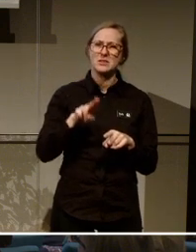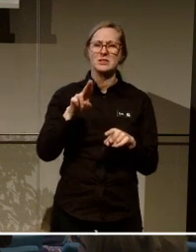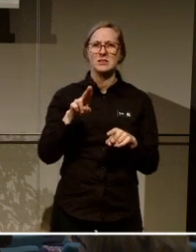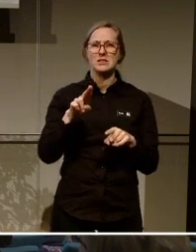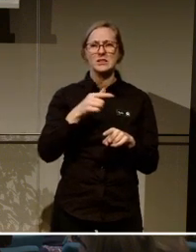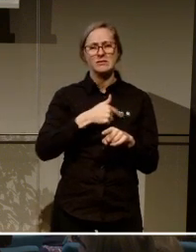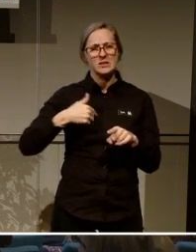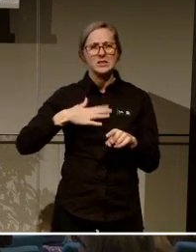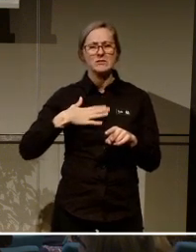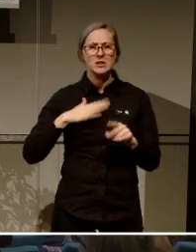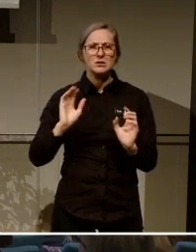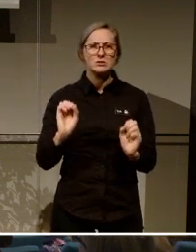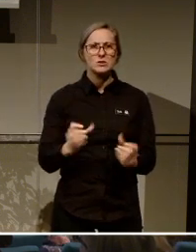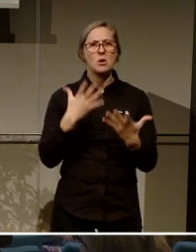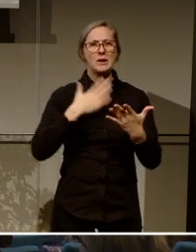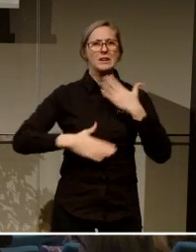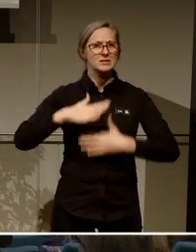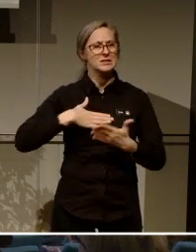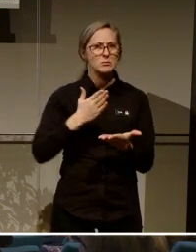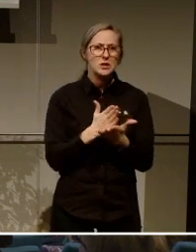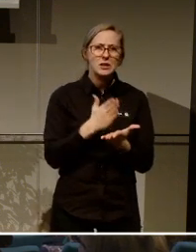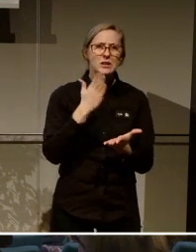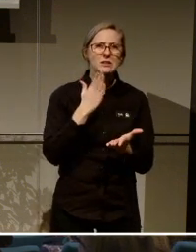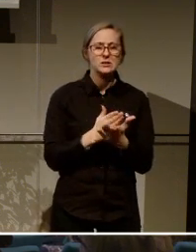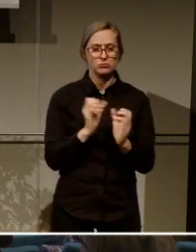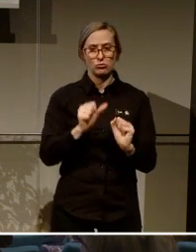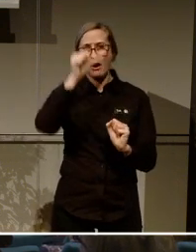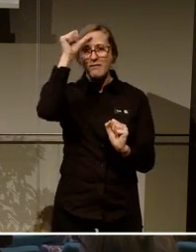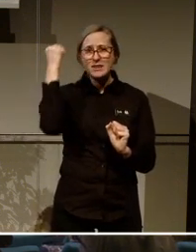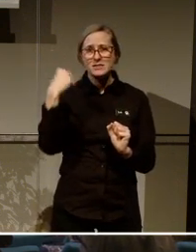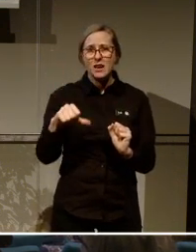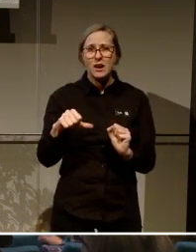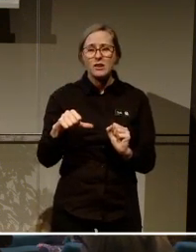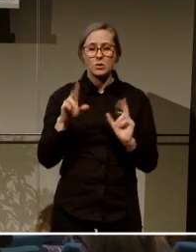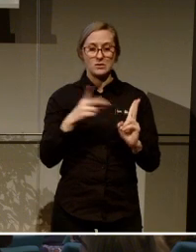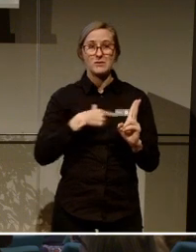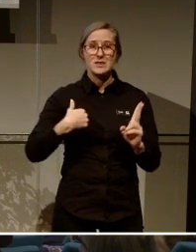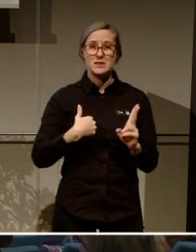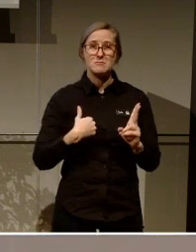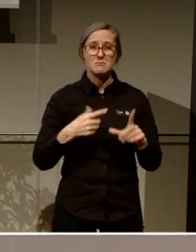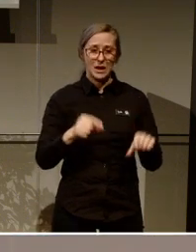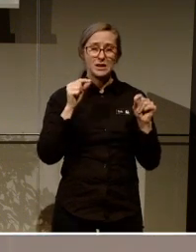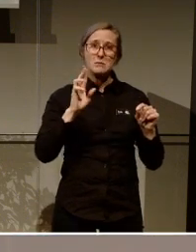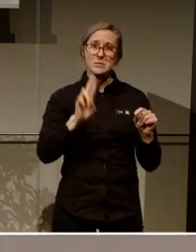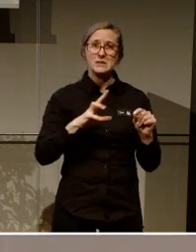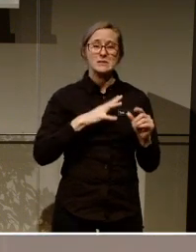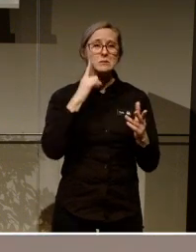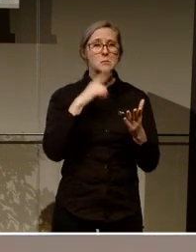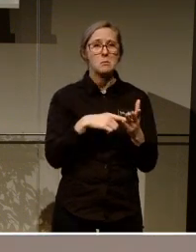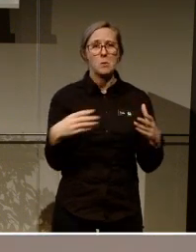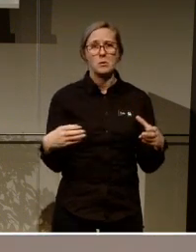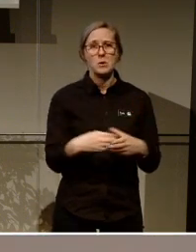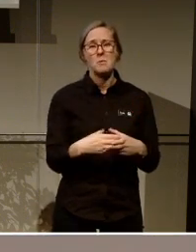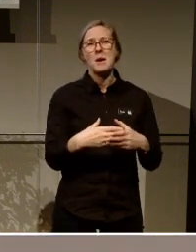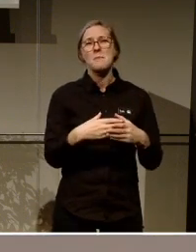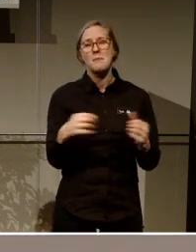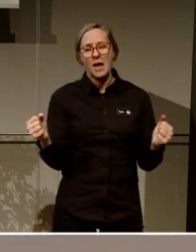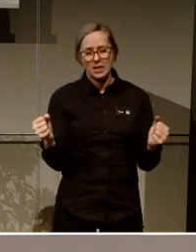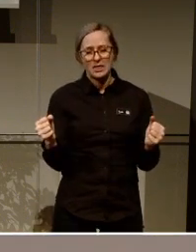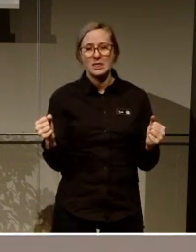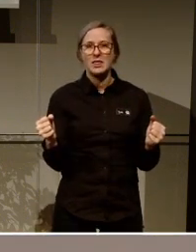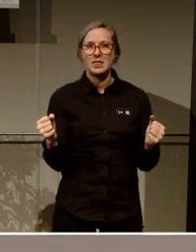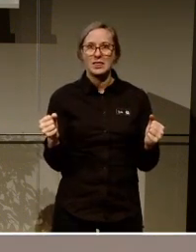på riktigt. Det ska vara komplicerat. Och vi märker ju också faktiskt att det finns en målgrupp för det. Men som tur är